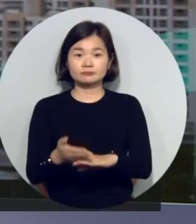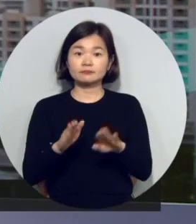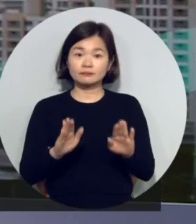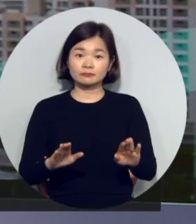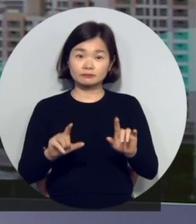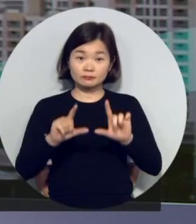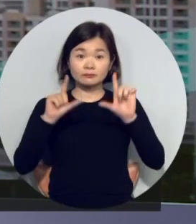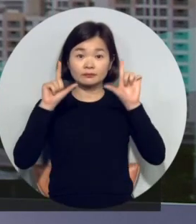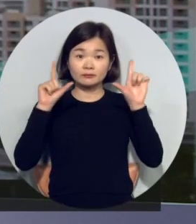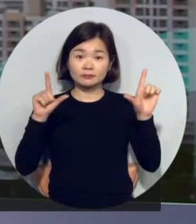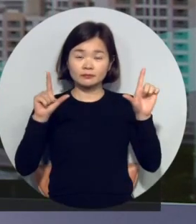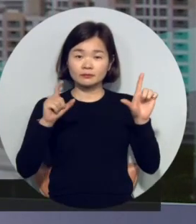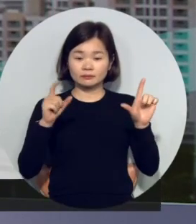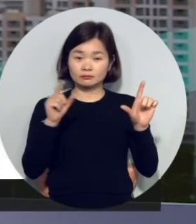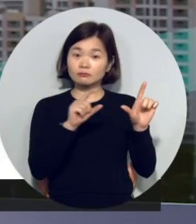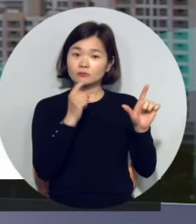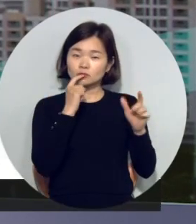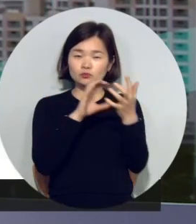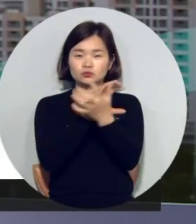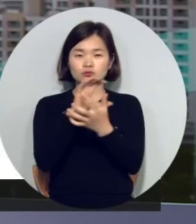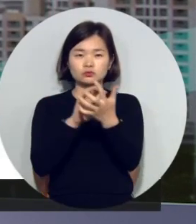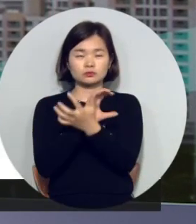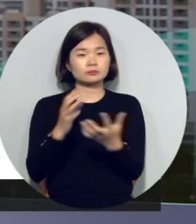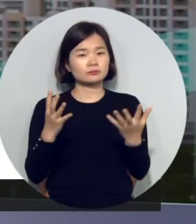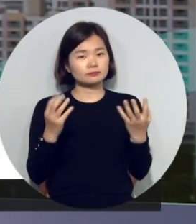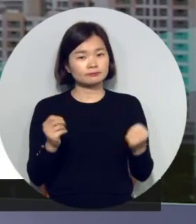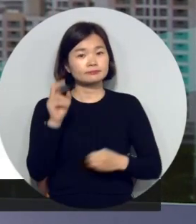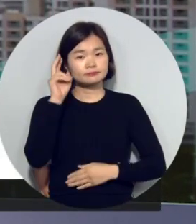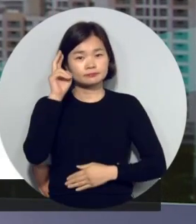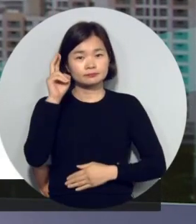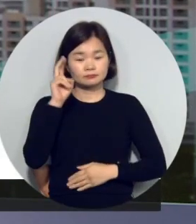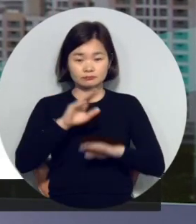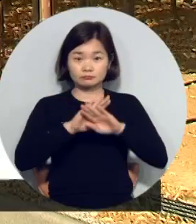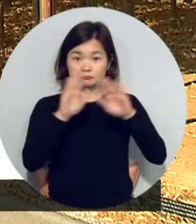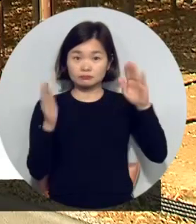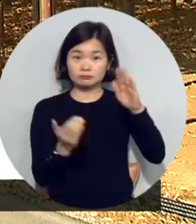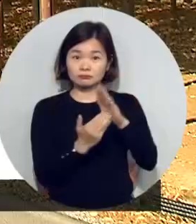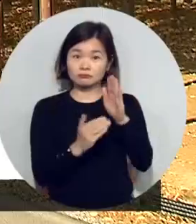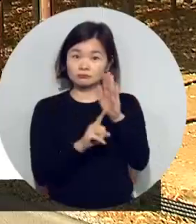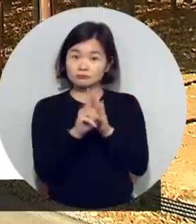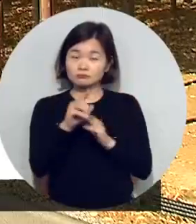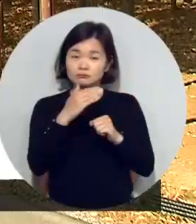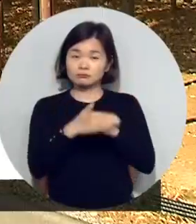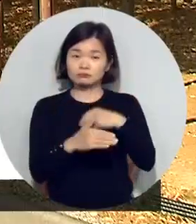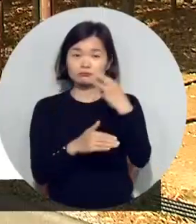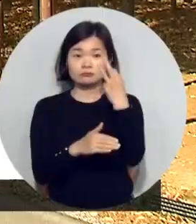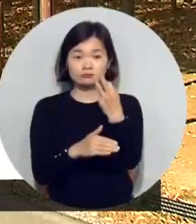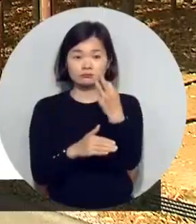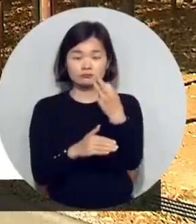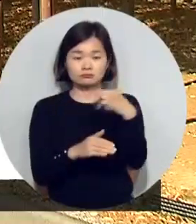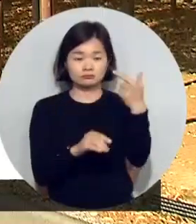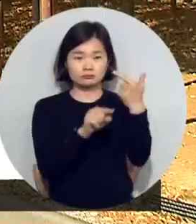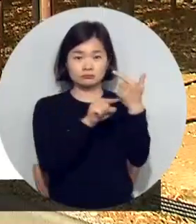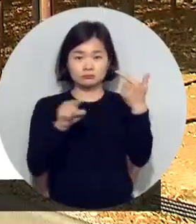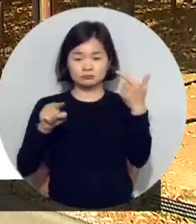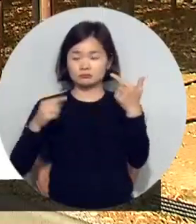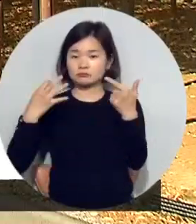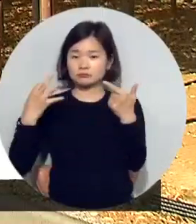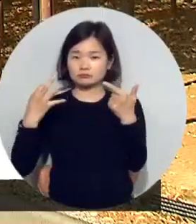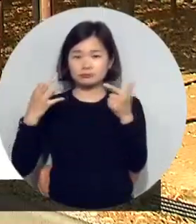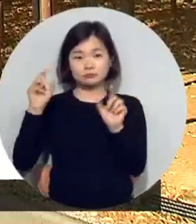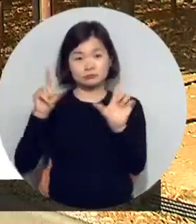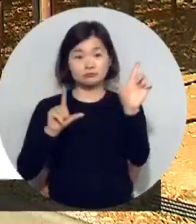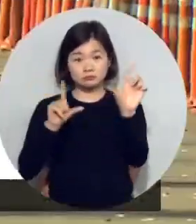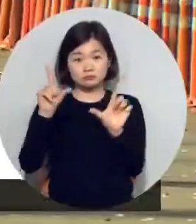오늘 대구와 경북지역 은 가끔 구름이 많을 것으로 예상됩니다 낮 최고기온은 대구 13도 를 비롯해 6도 에서 14도 의